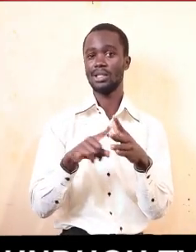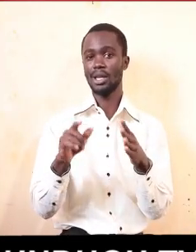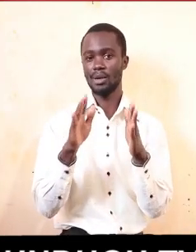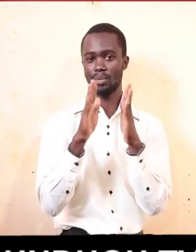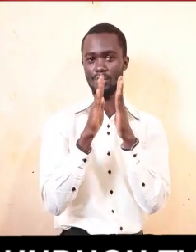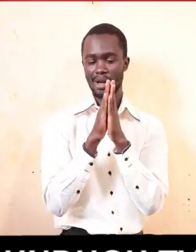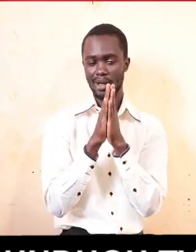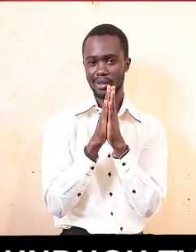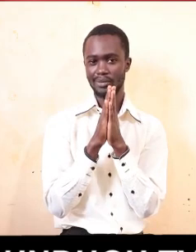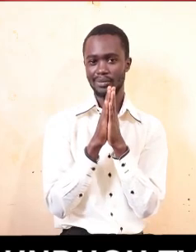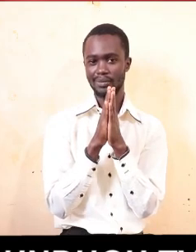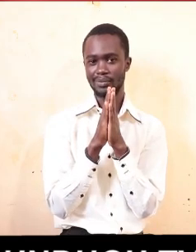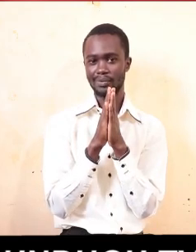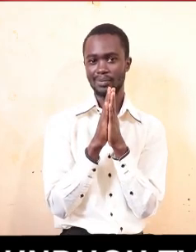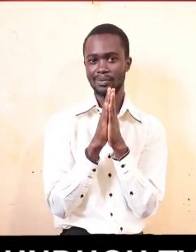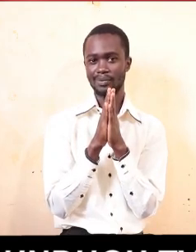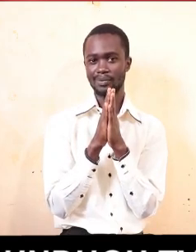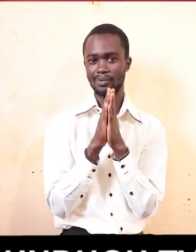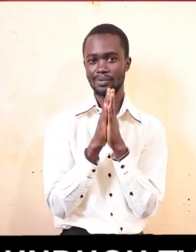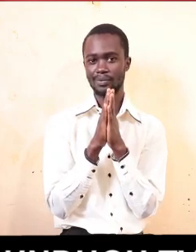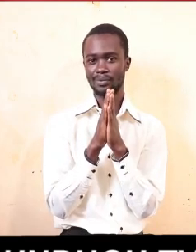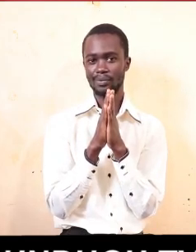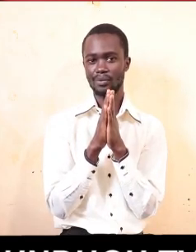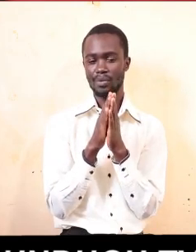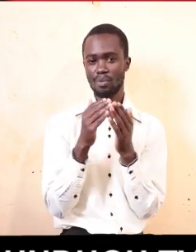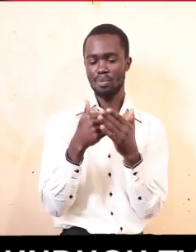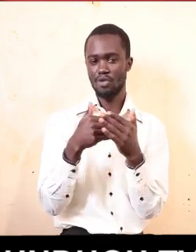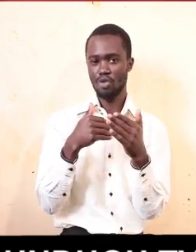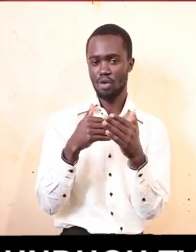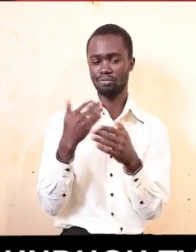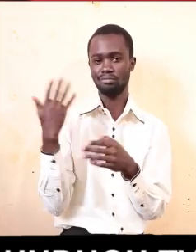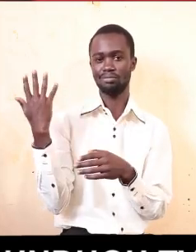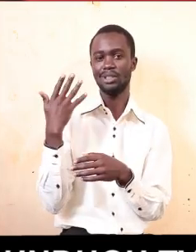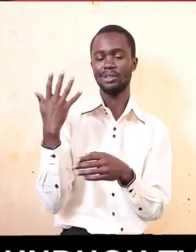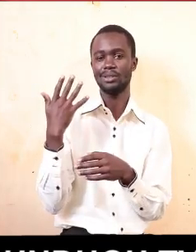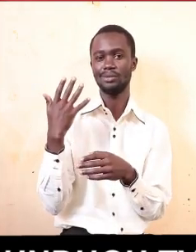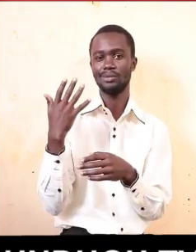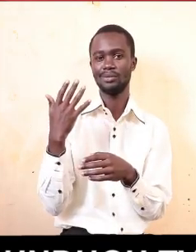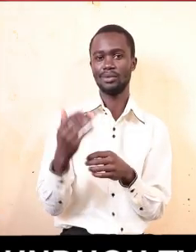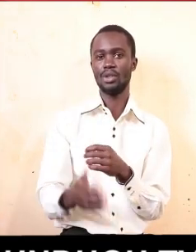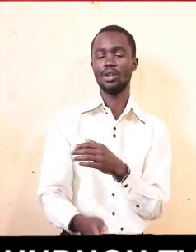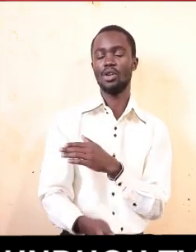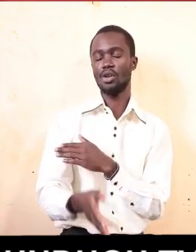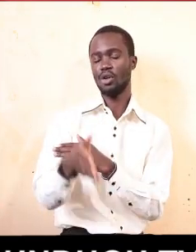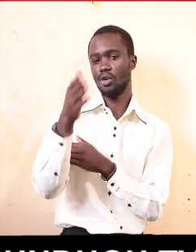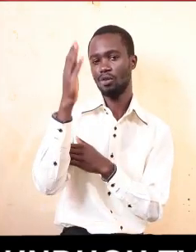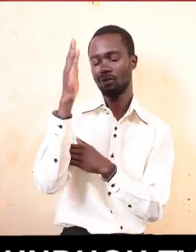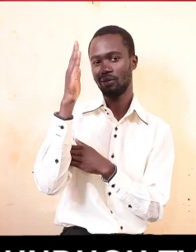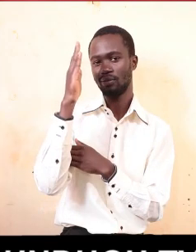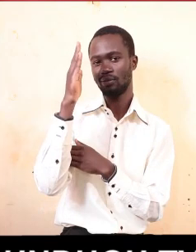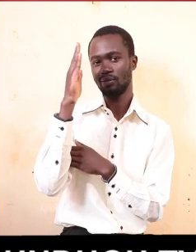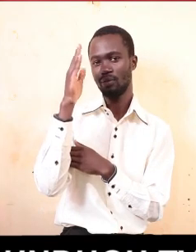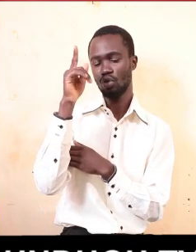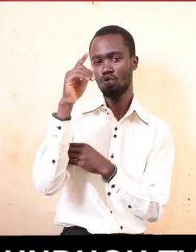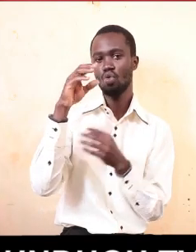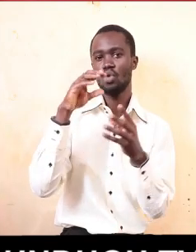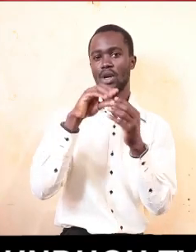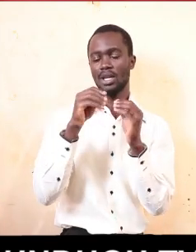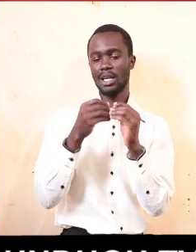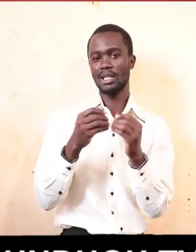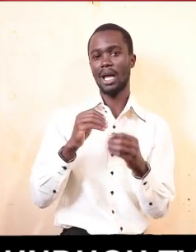tuweze kuanza kusikia neno la Bwana. Baba mtakatifu, muumba